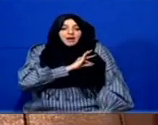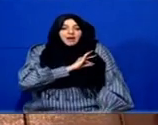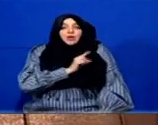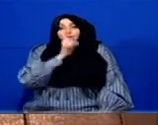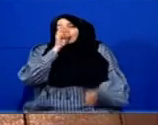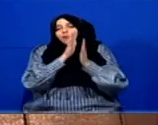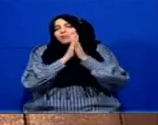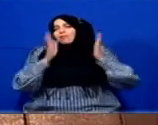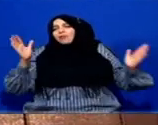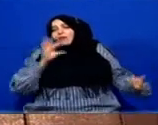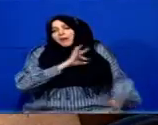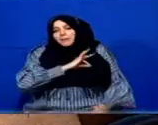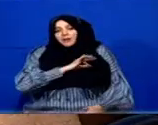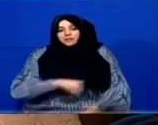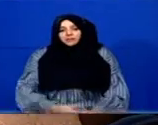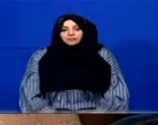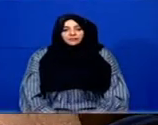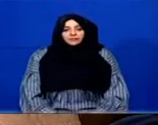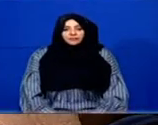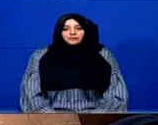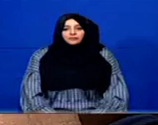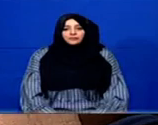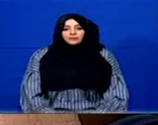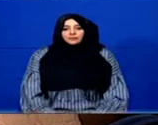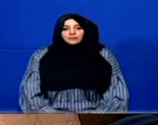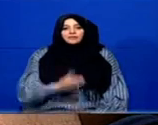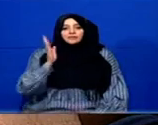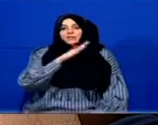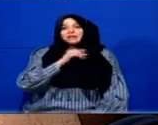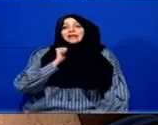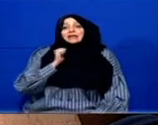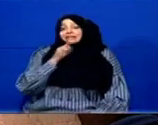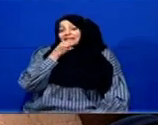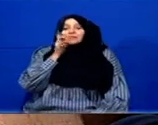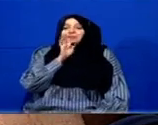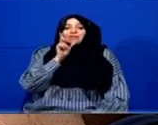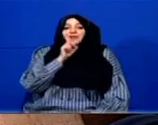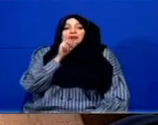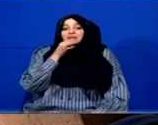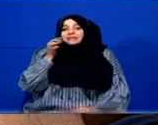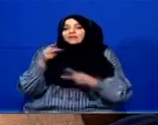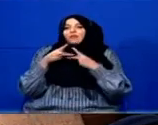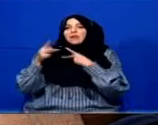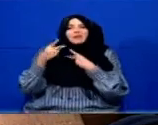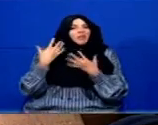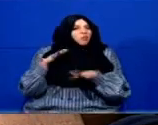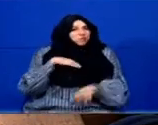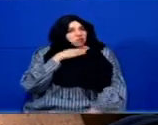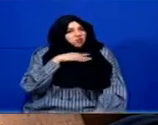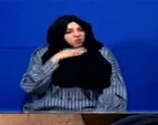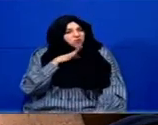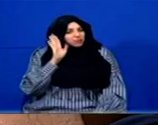واسعه ان شاء الله تقول عندي جارتي صامته يتسلفه بزاف الحواج وخاله